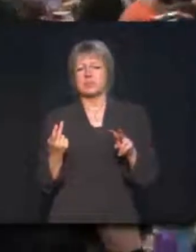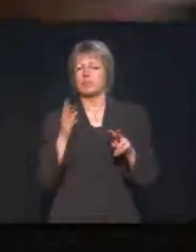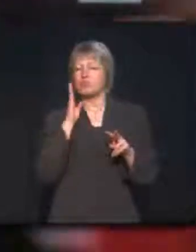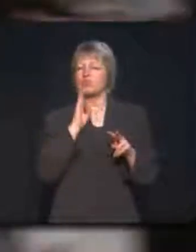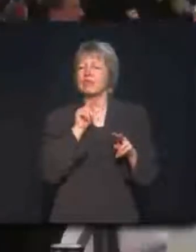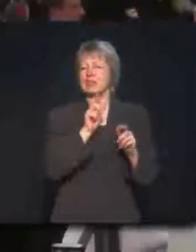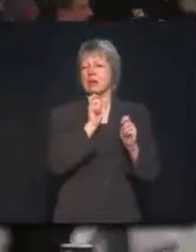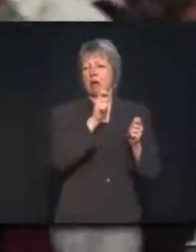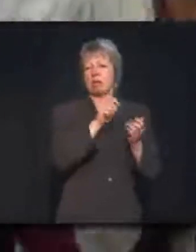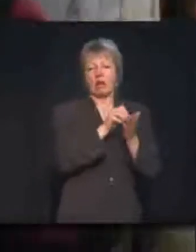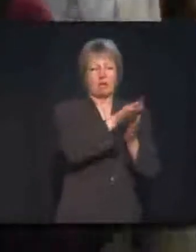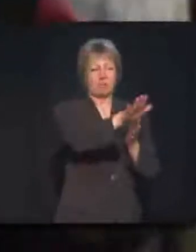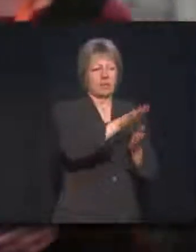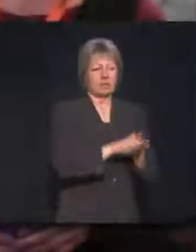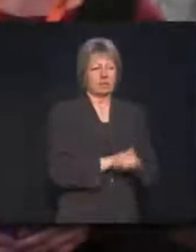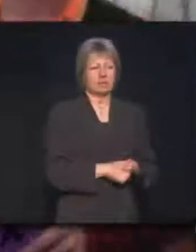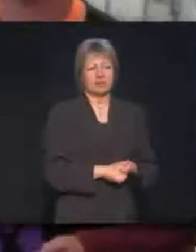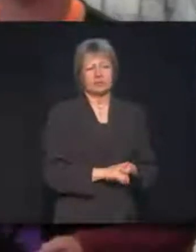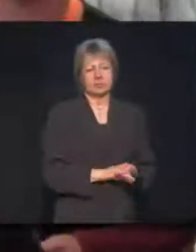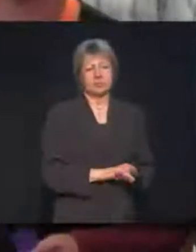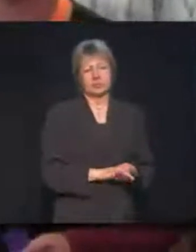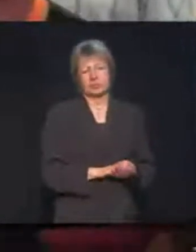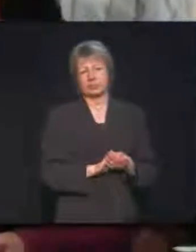vielen Dank und Probe bitte